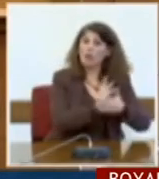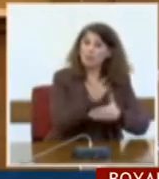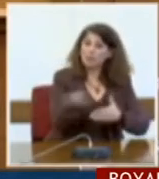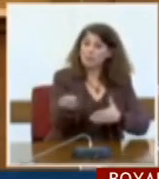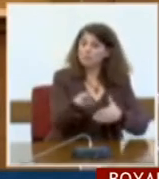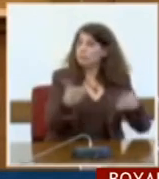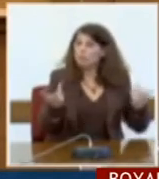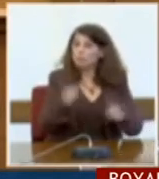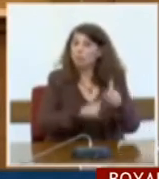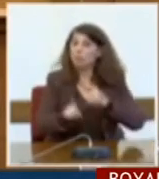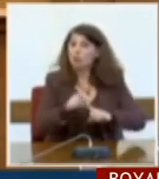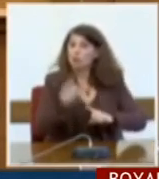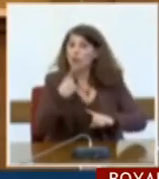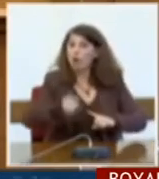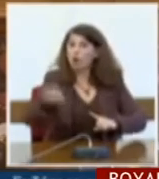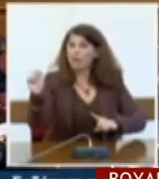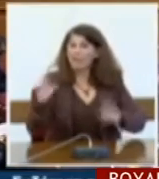αρνείται και γιατί?